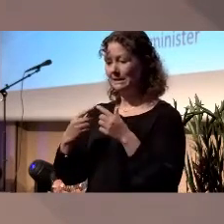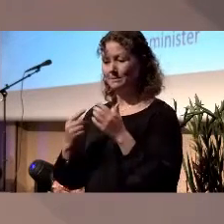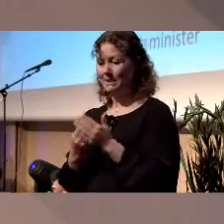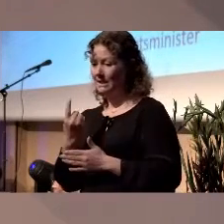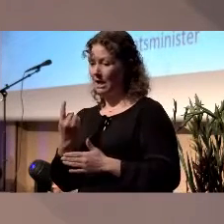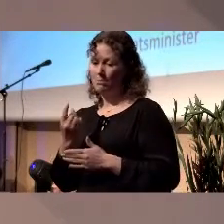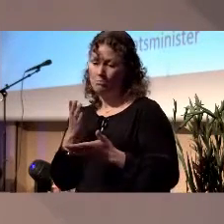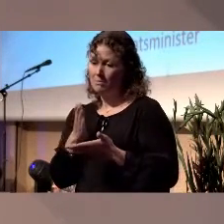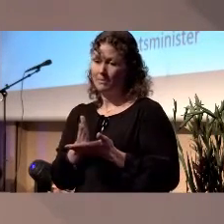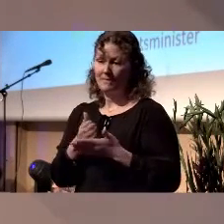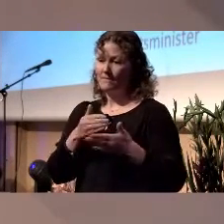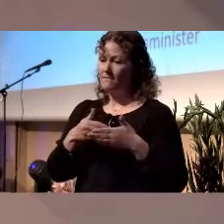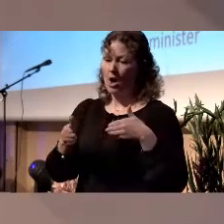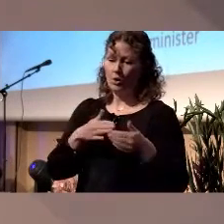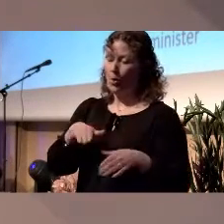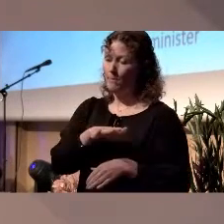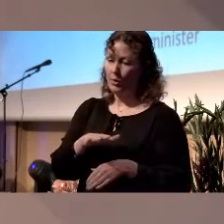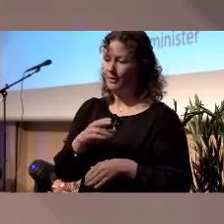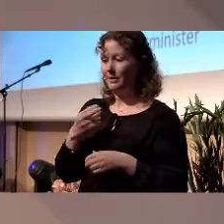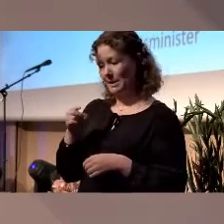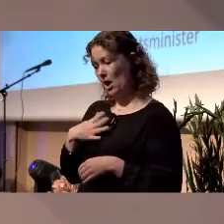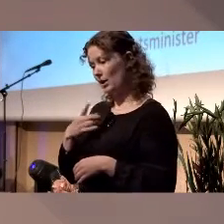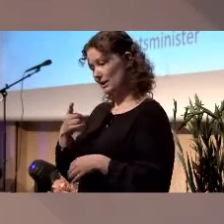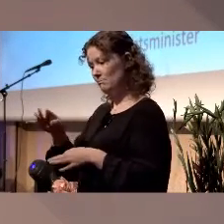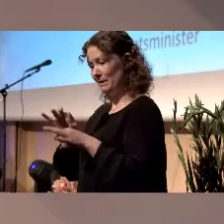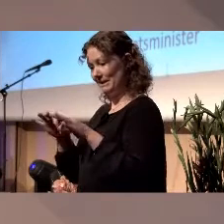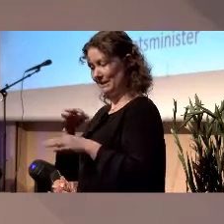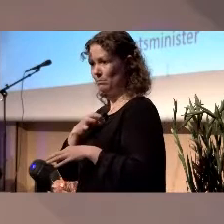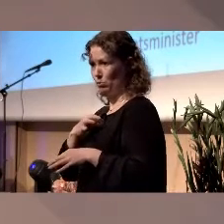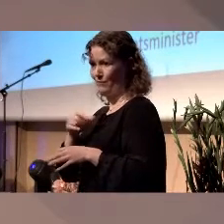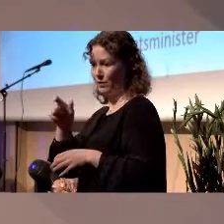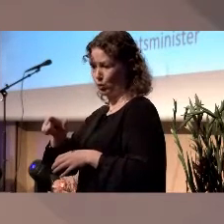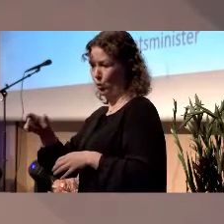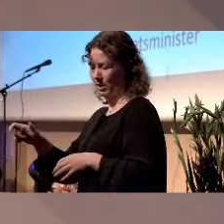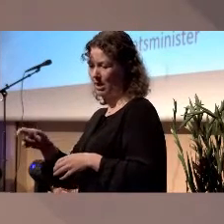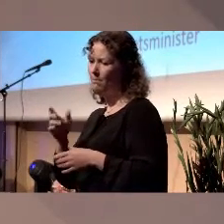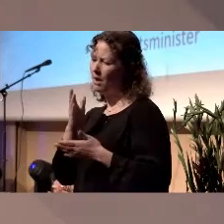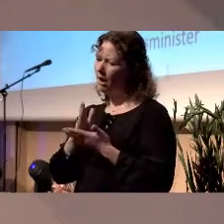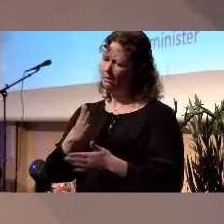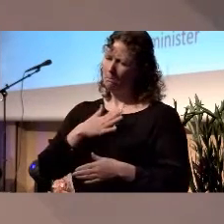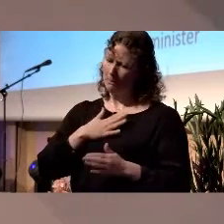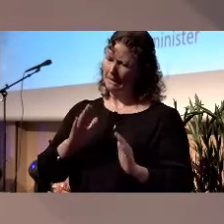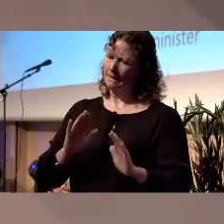fagområdene. Det har den medisinske profesjonen. Men akkurat mitt liv